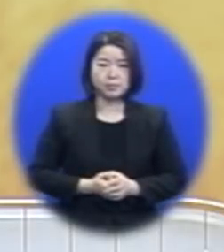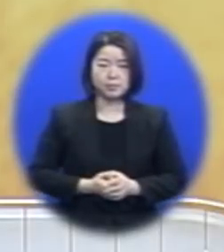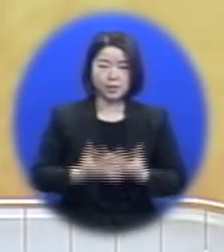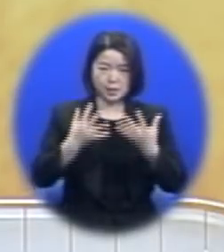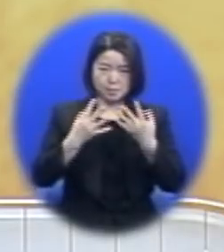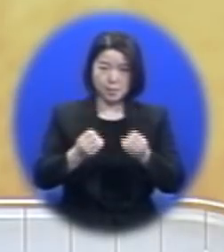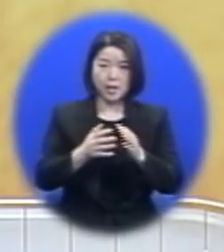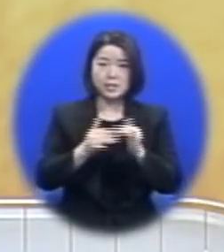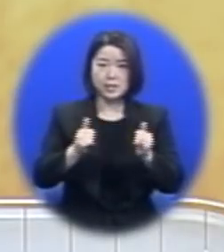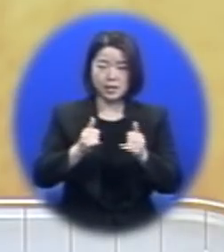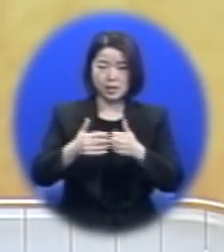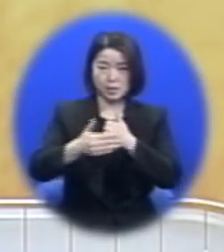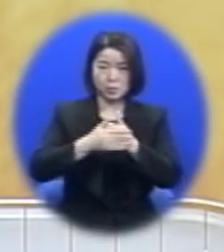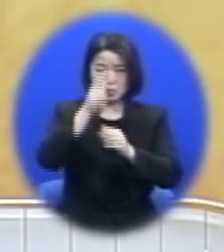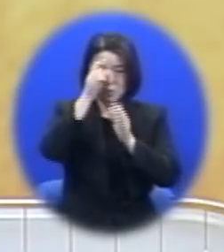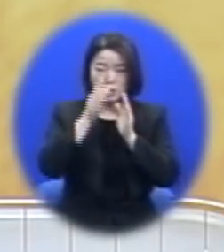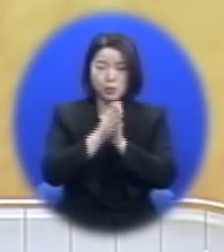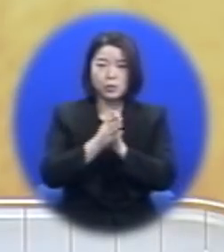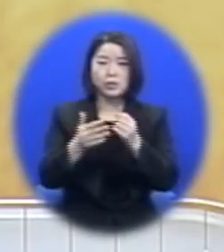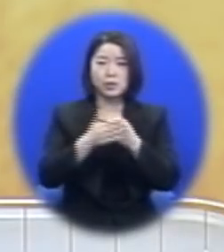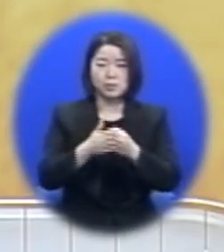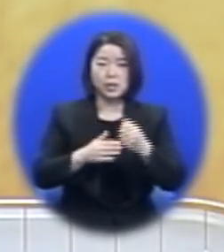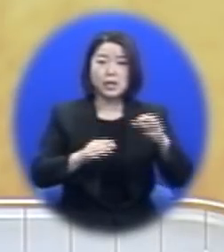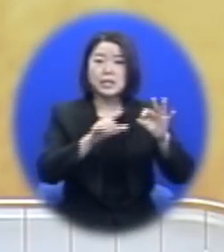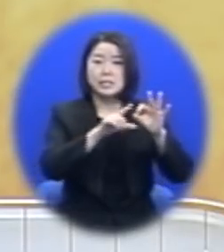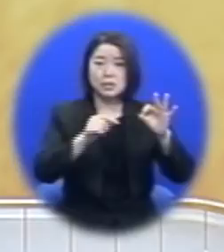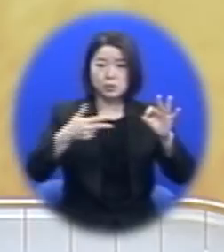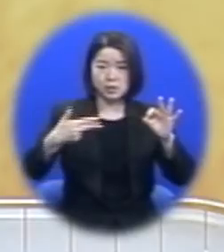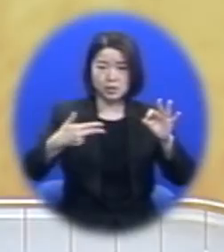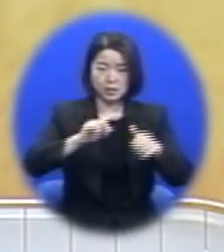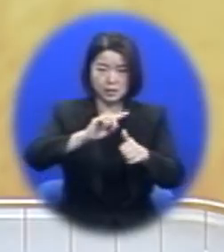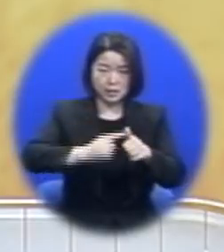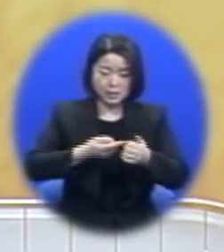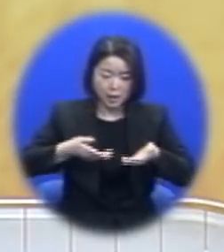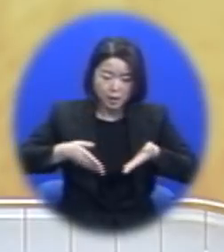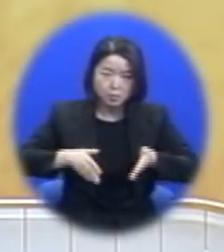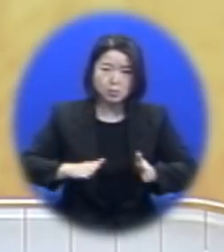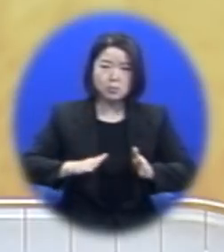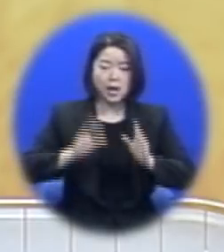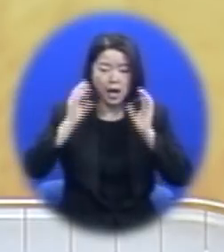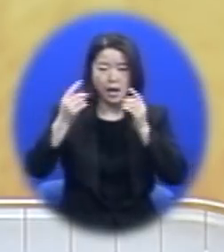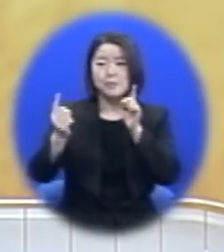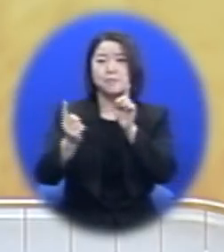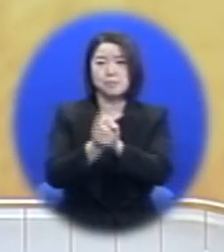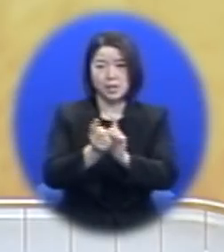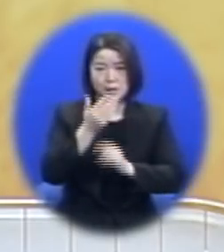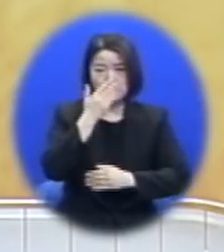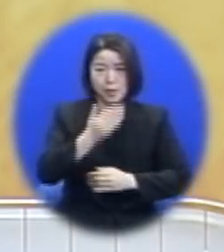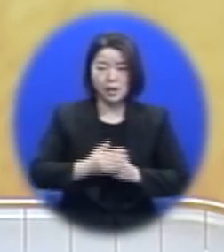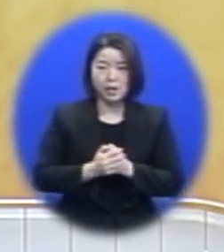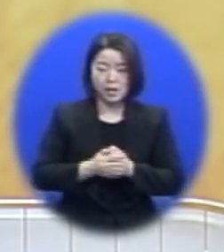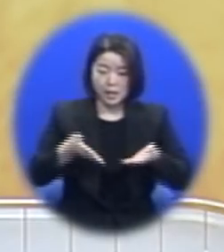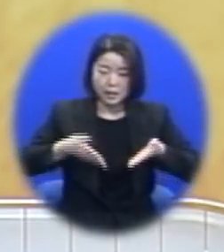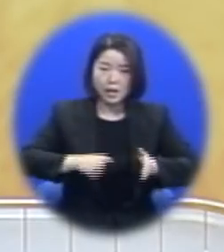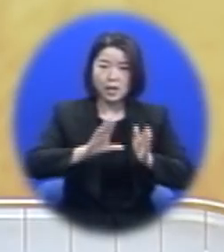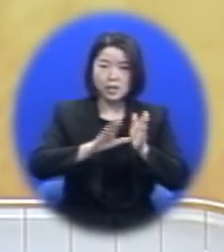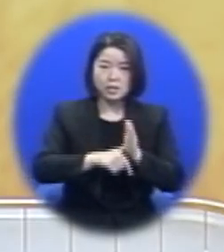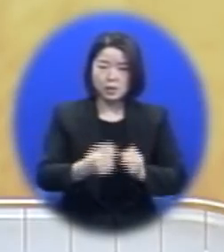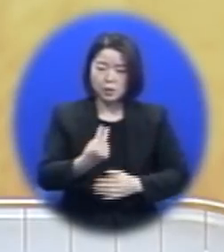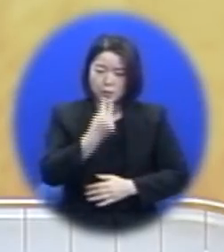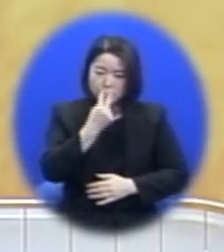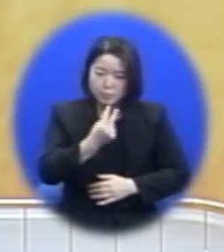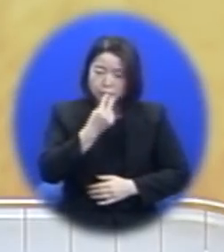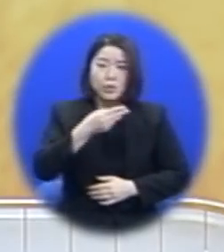많은 분들의 중보 기도로 10월 7일 자연분만으로 아이를 만날 수 있었습니다. 태어났을 때 숨을